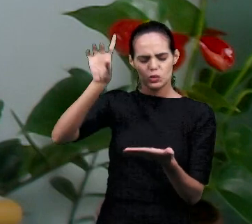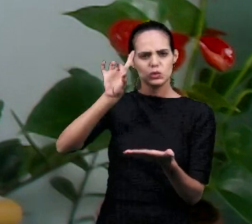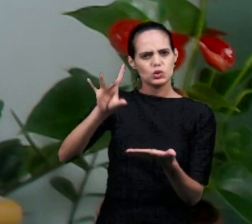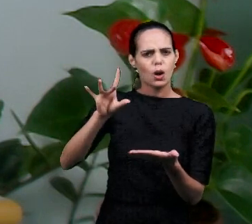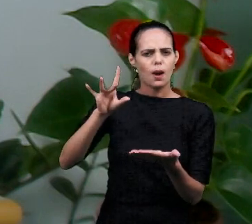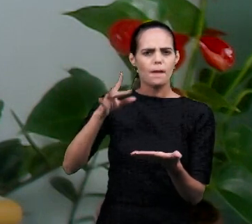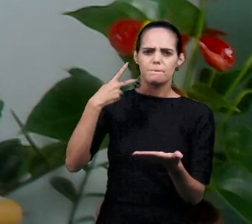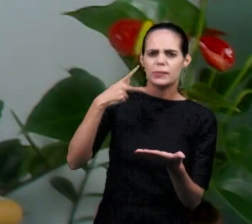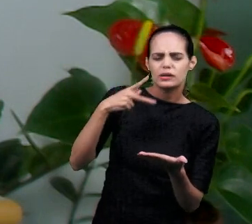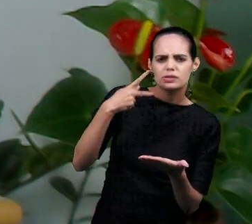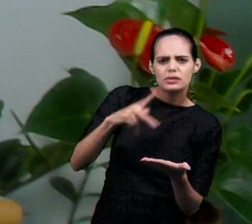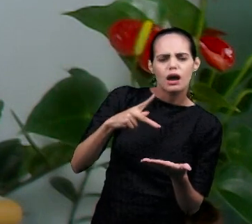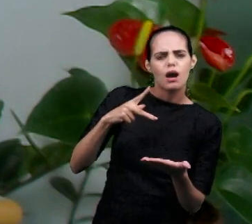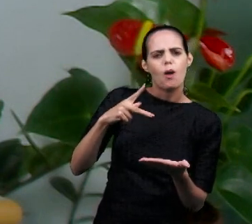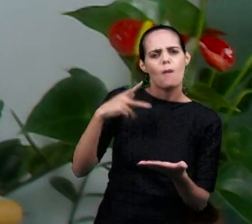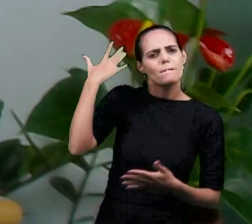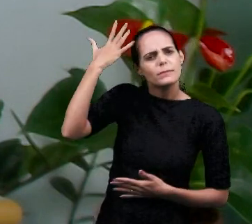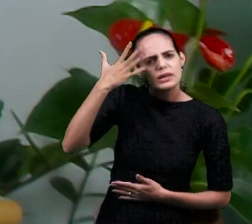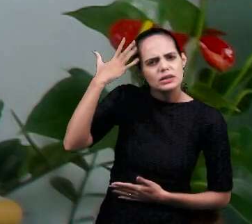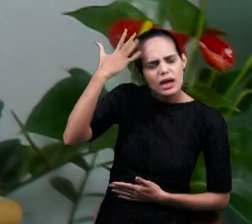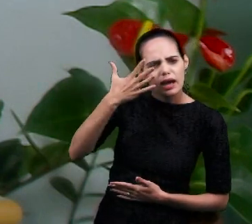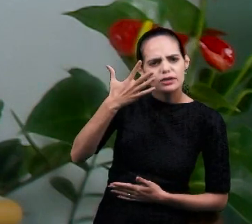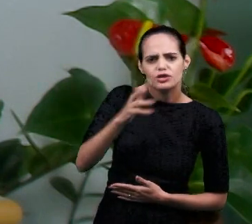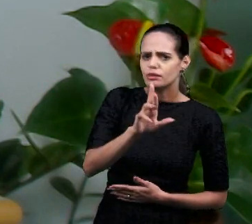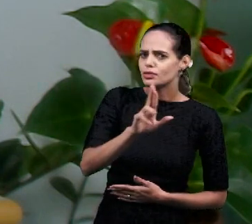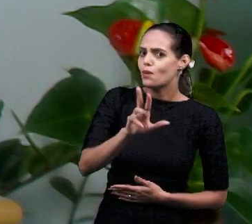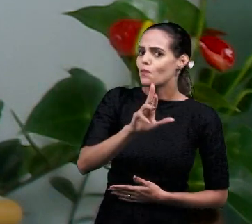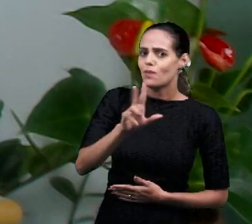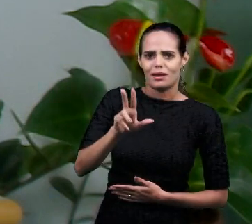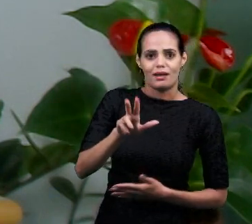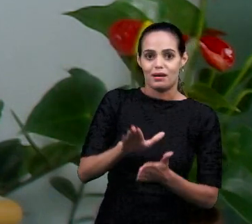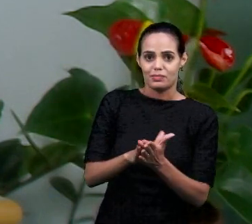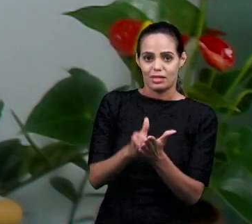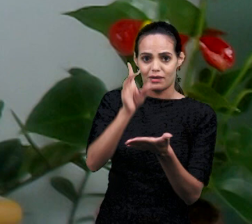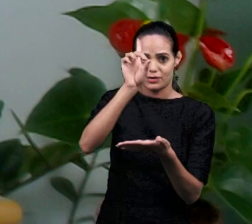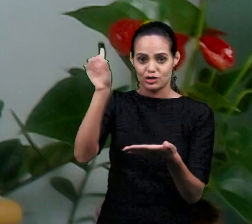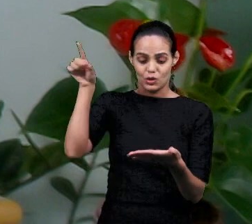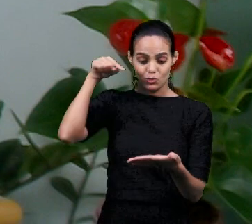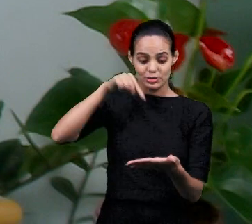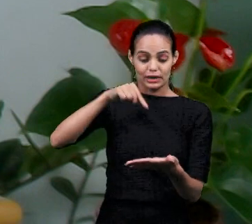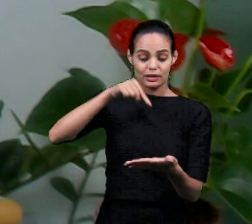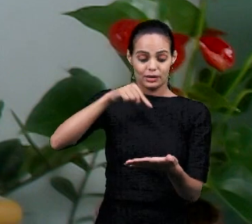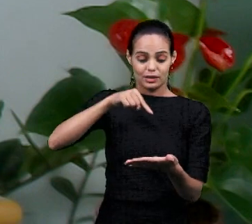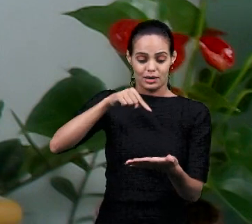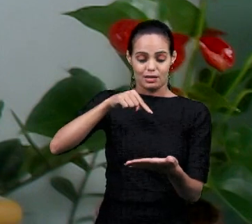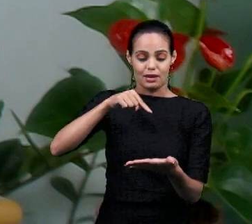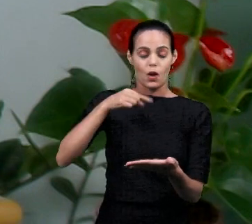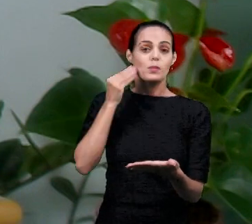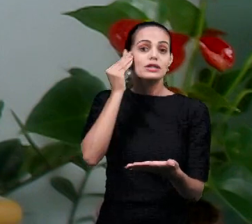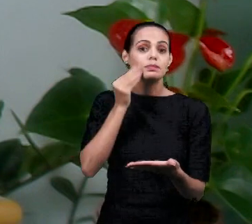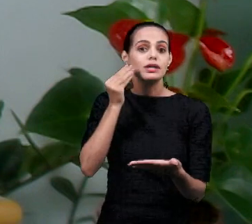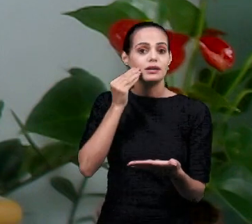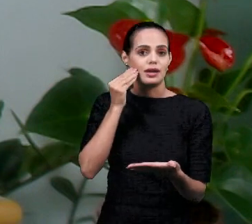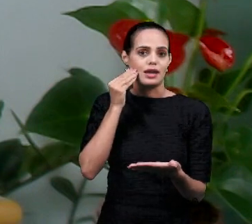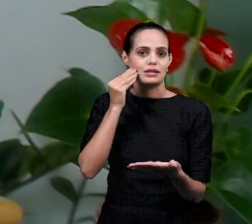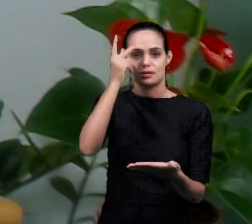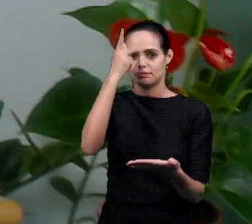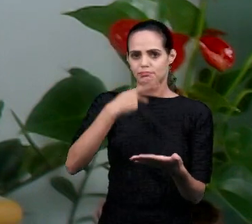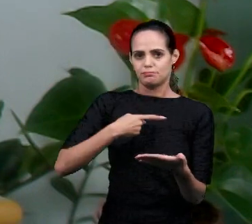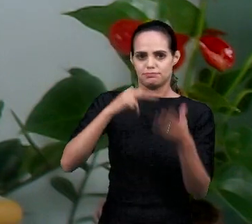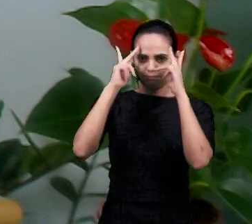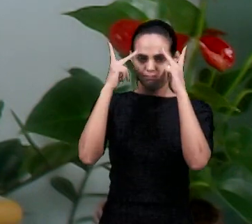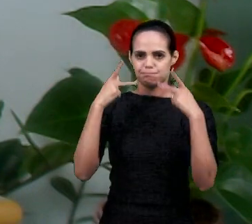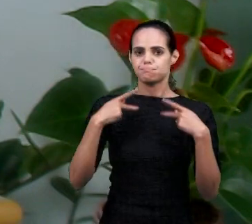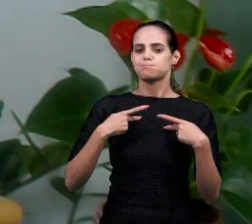une prédication, mais c'est une expérience personnelle que l'Église a